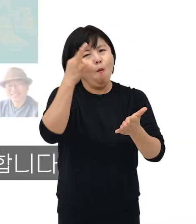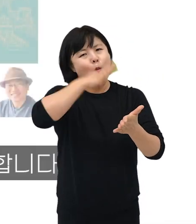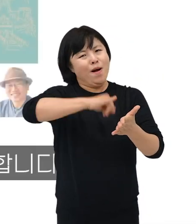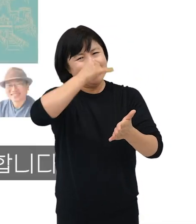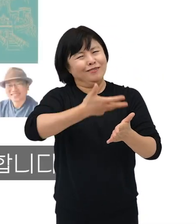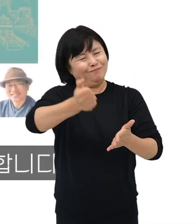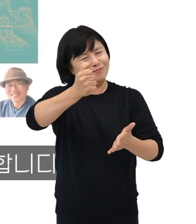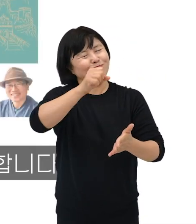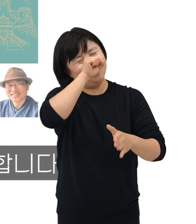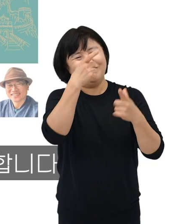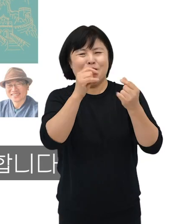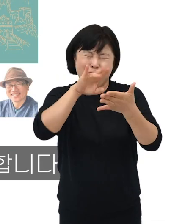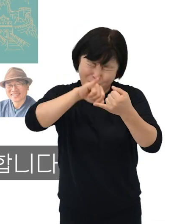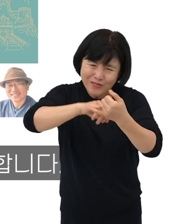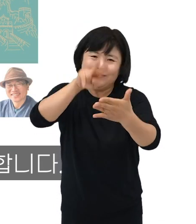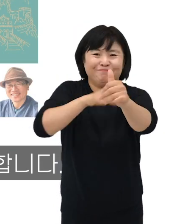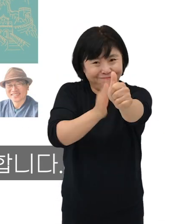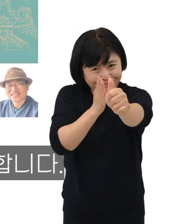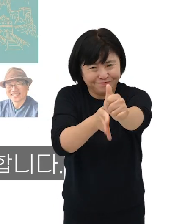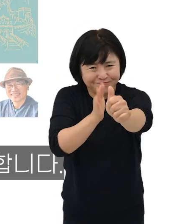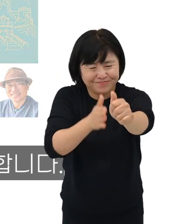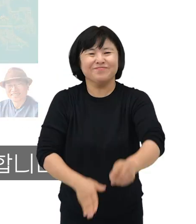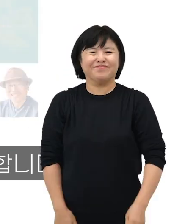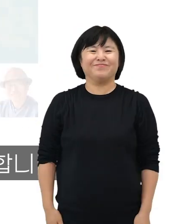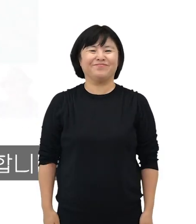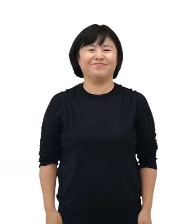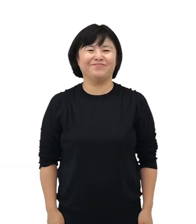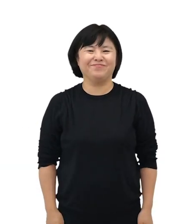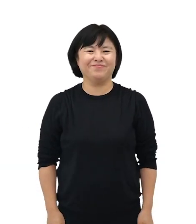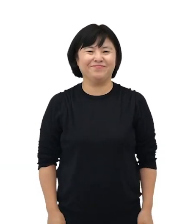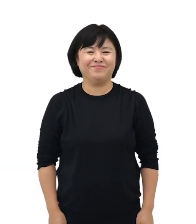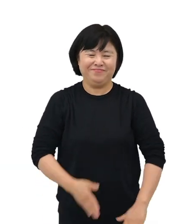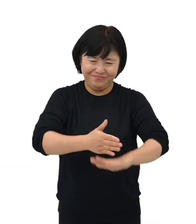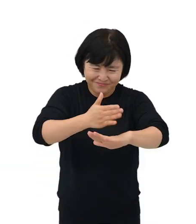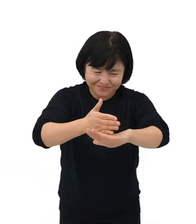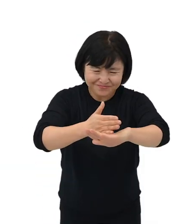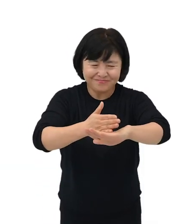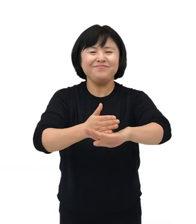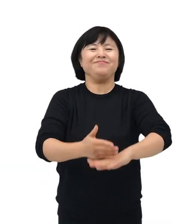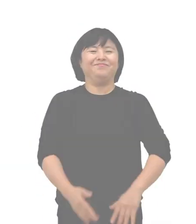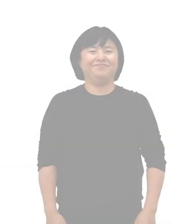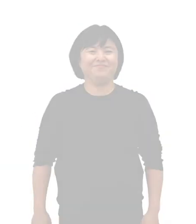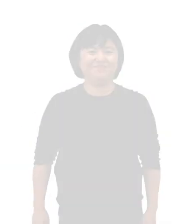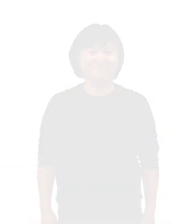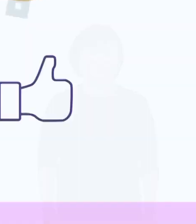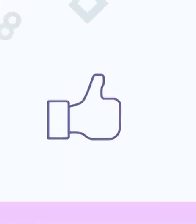유용한 도구가 되지 않을까, 일독을 권합니다. 네, 고맙습니다.